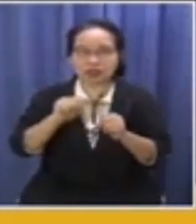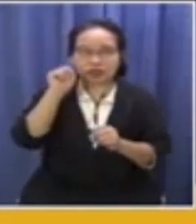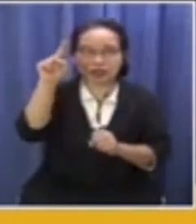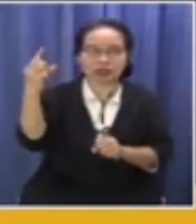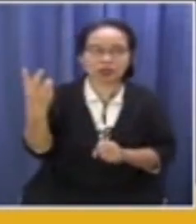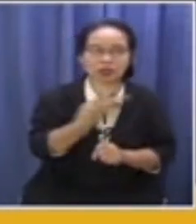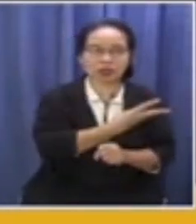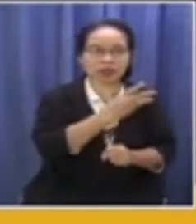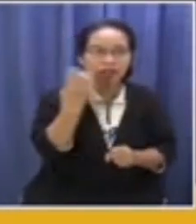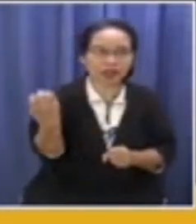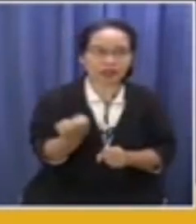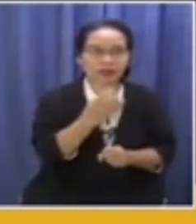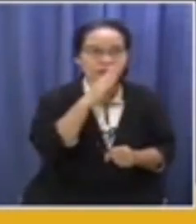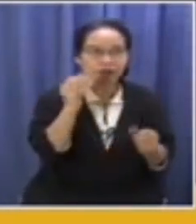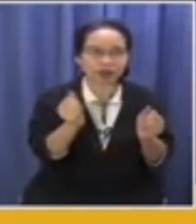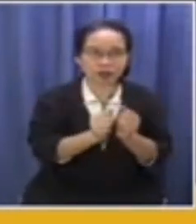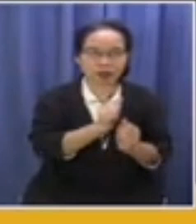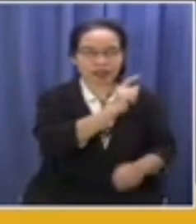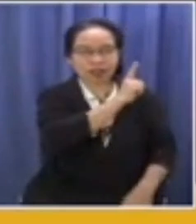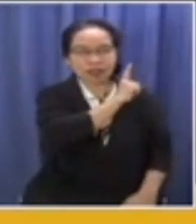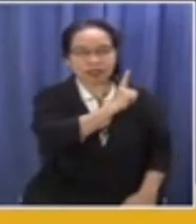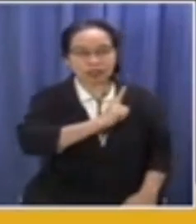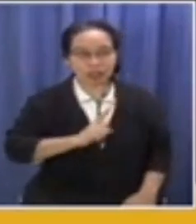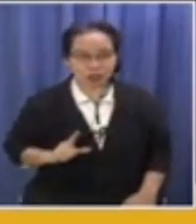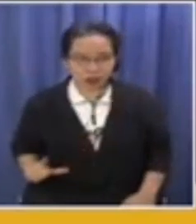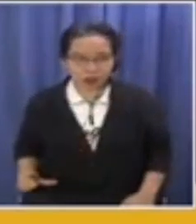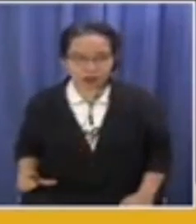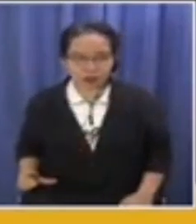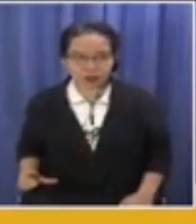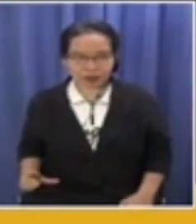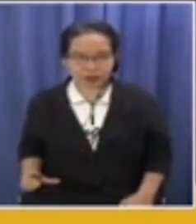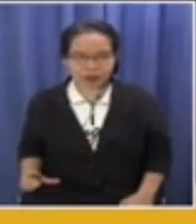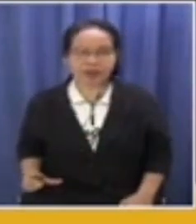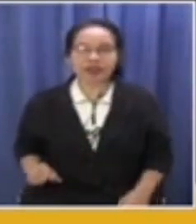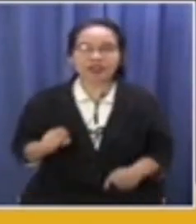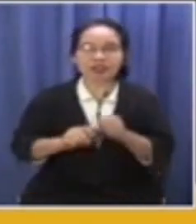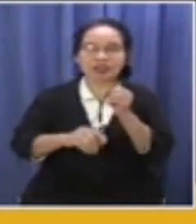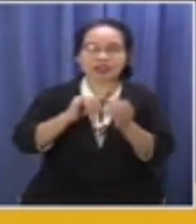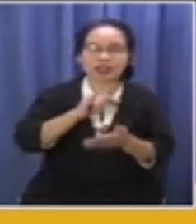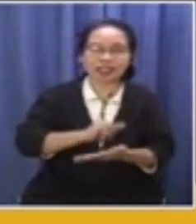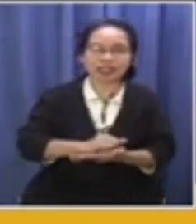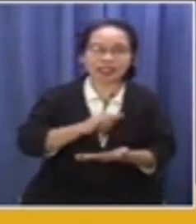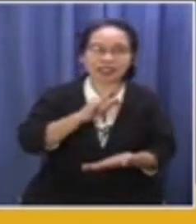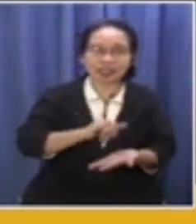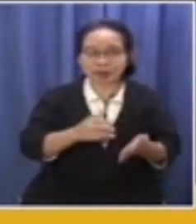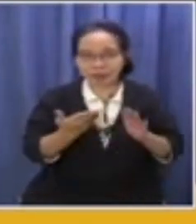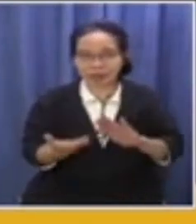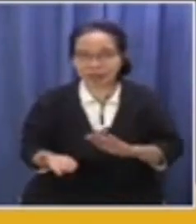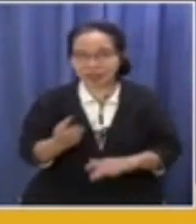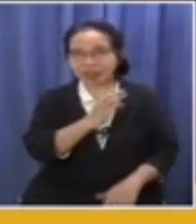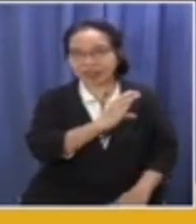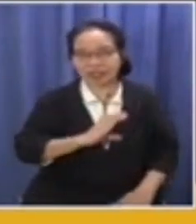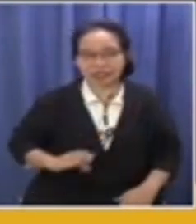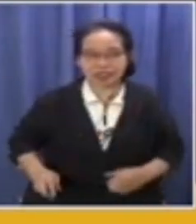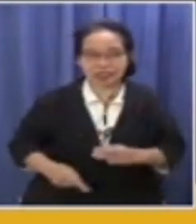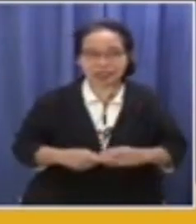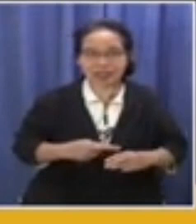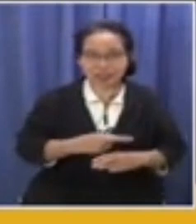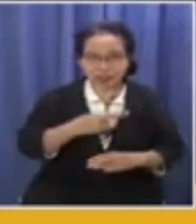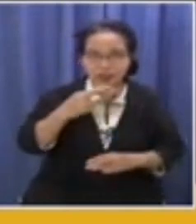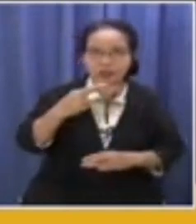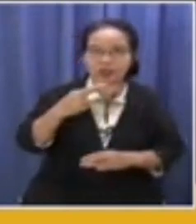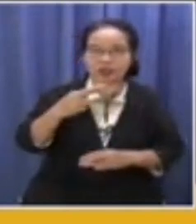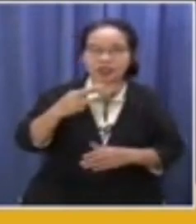ganito'y Sasa Panginoon tayo magpakail man yon yung namatay kay kisto Bubuhayin